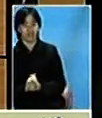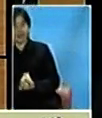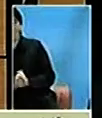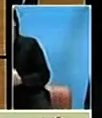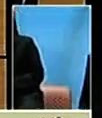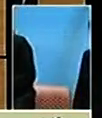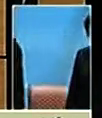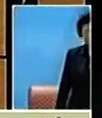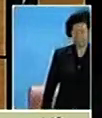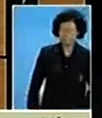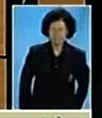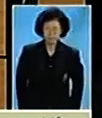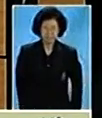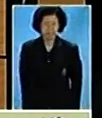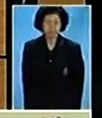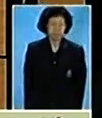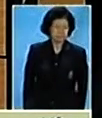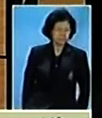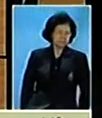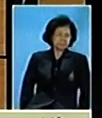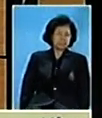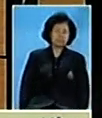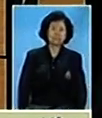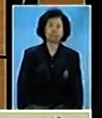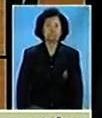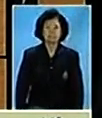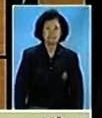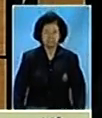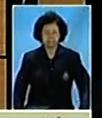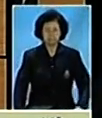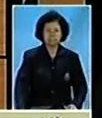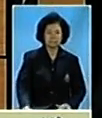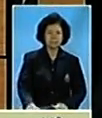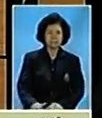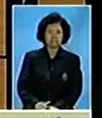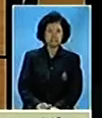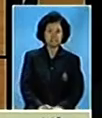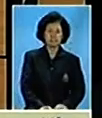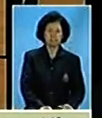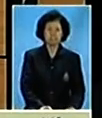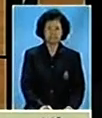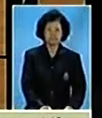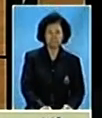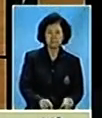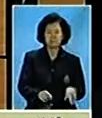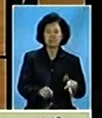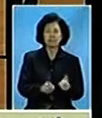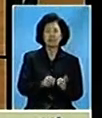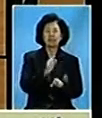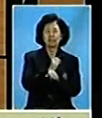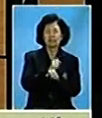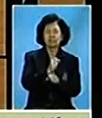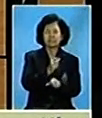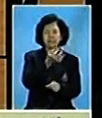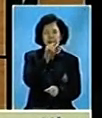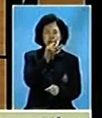จะไม่มีความแตกต่างถ้าหากเราจะตีความอย่างกว้างการประกอบวิชาชีพการ